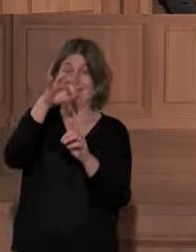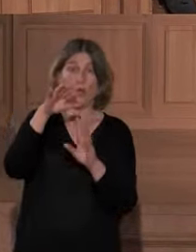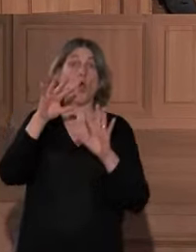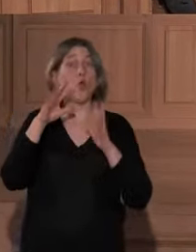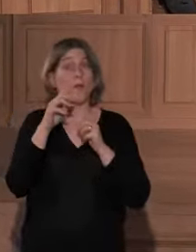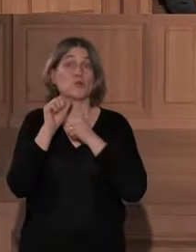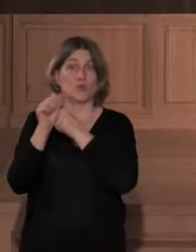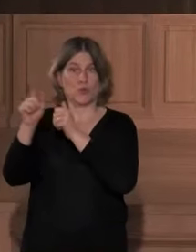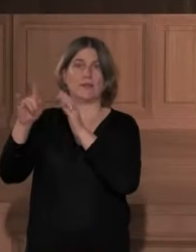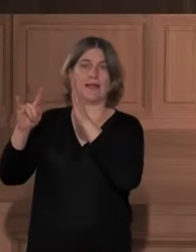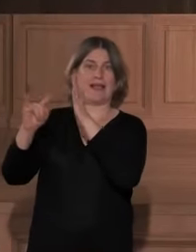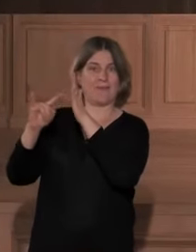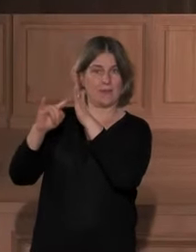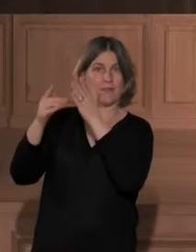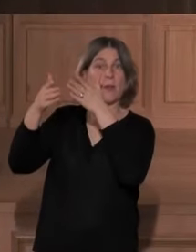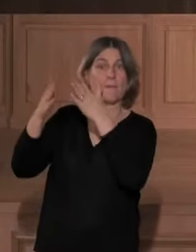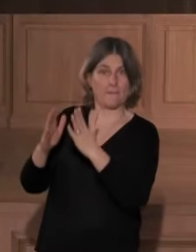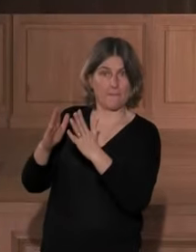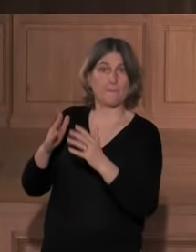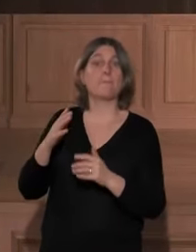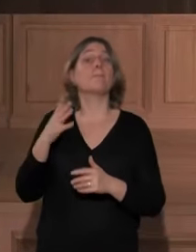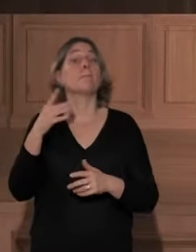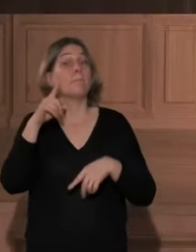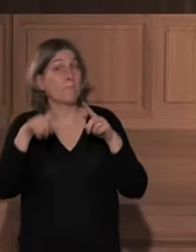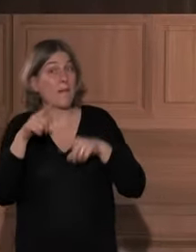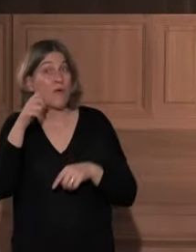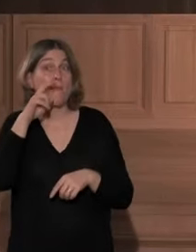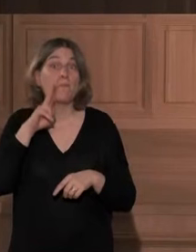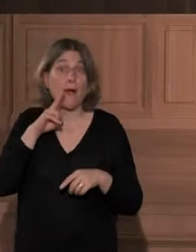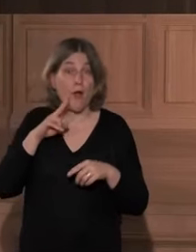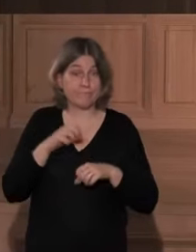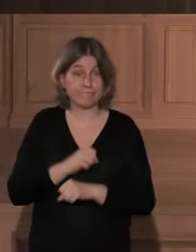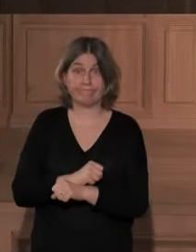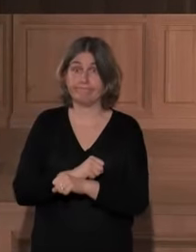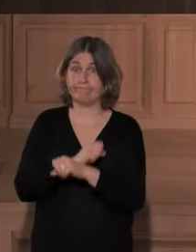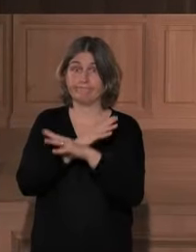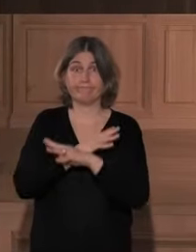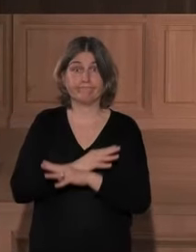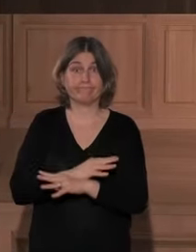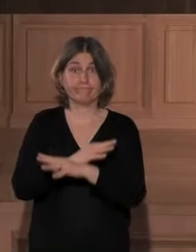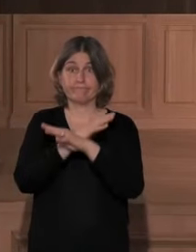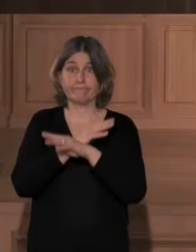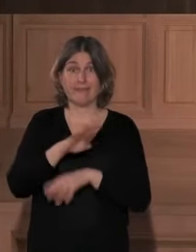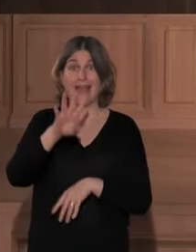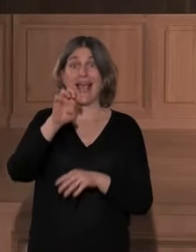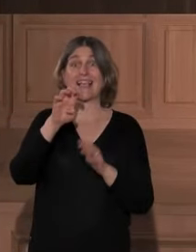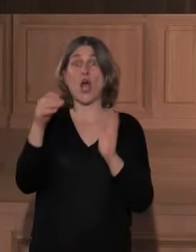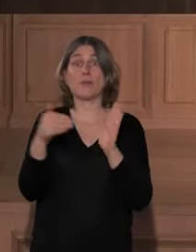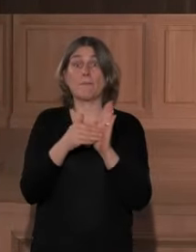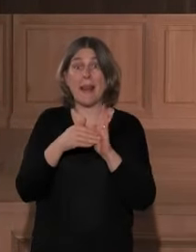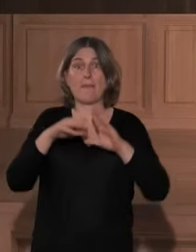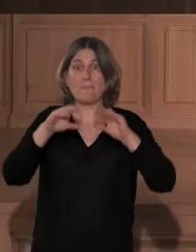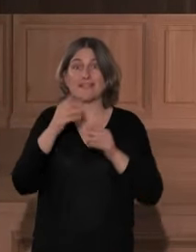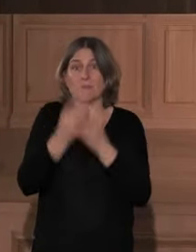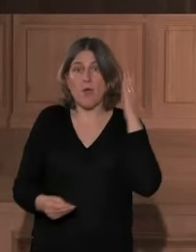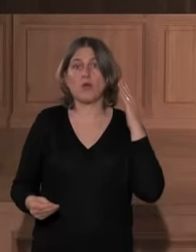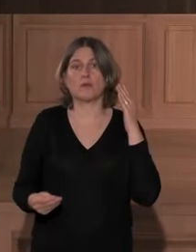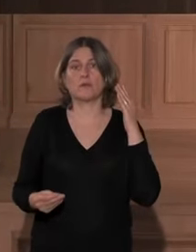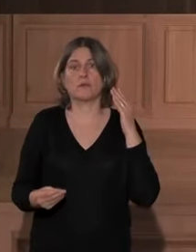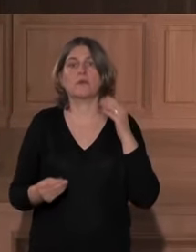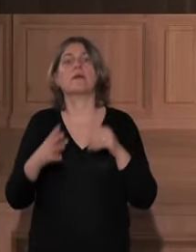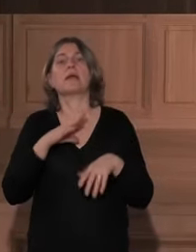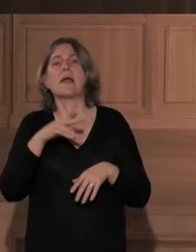de la MDPH. Après, il y a des parents qui galèrent parce qu'il n'y a pas de place. C'est une réalité en France, on manque de 40 000 places. C'est énorme. Après, vous avez des dispositifs